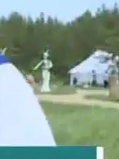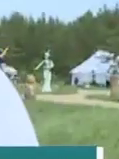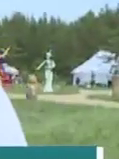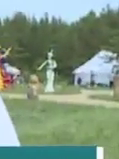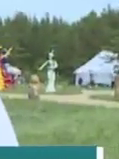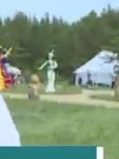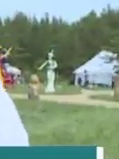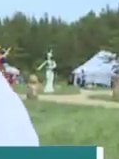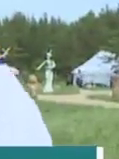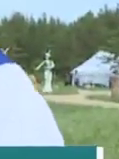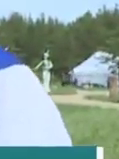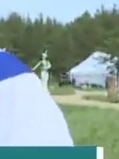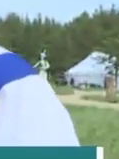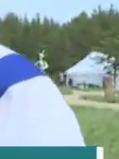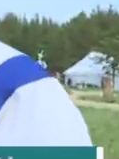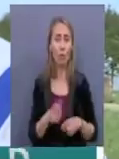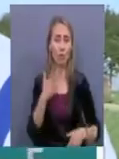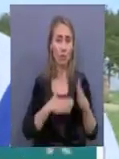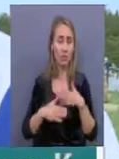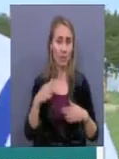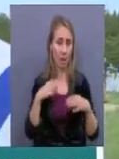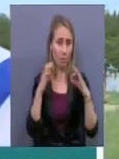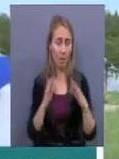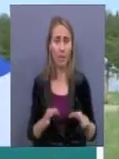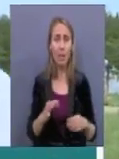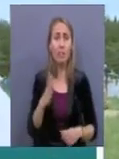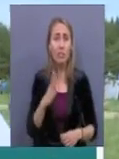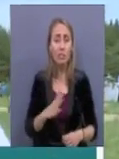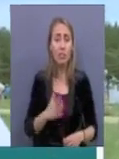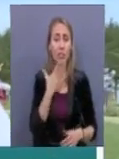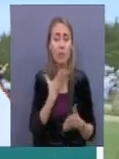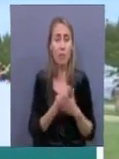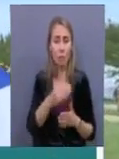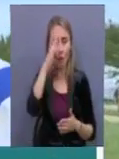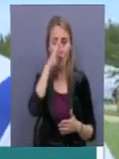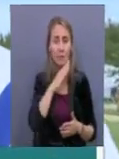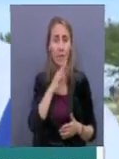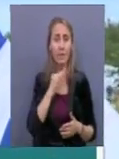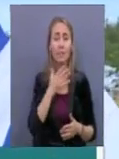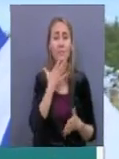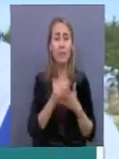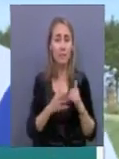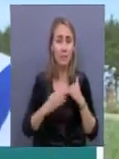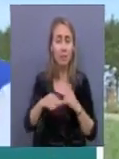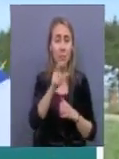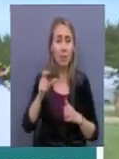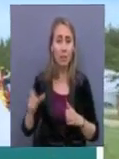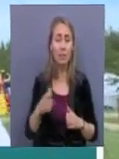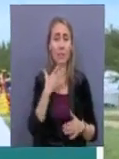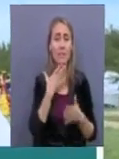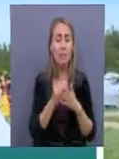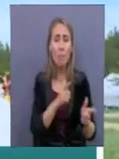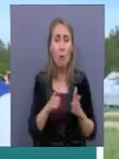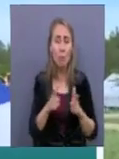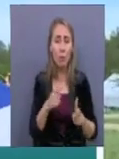жарыстың тыңғылықтай дайындықта келдік. Үмітімізді ақтап, Целиноград облысының ауданының намысын қорғап, әкеміздің